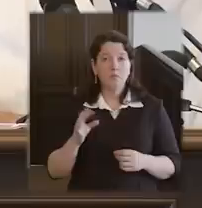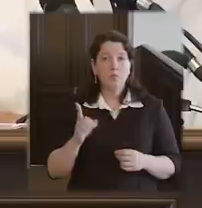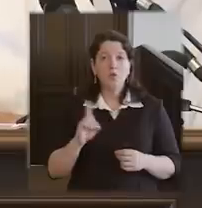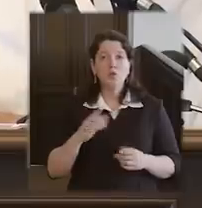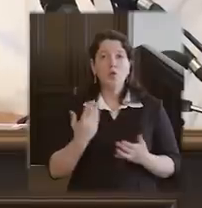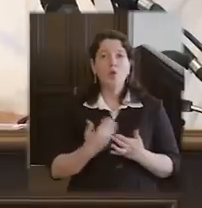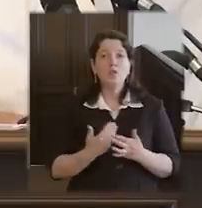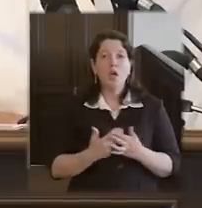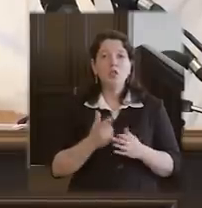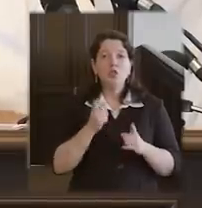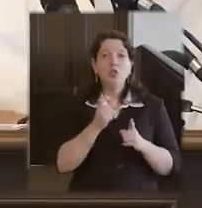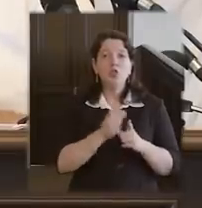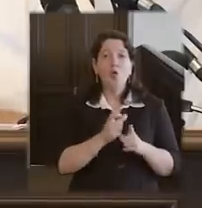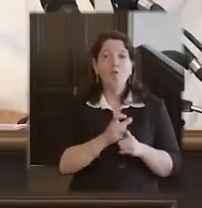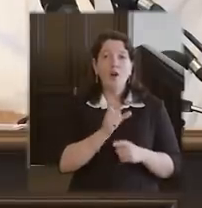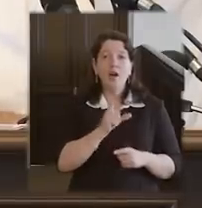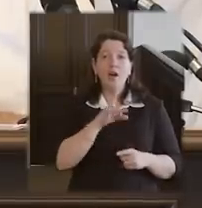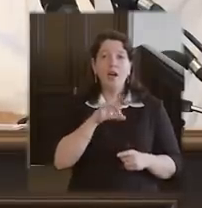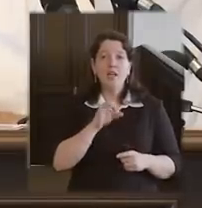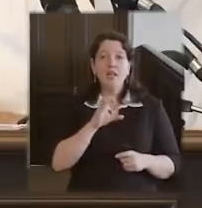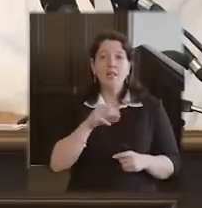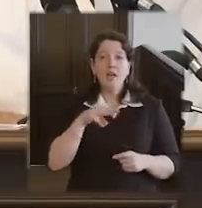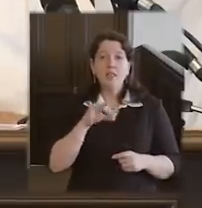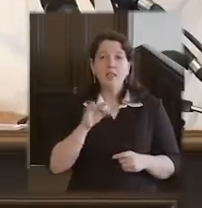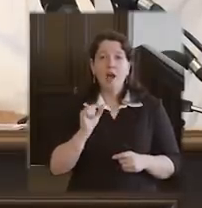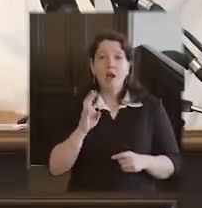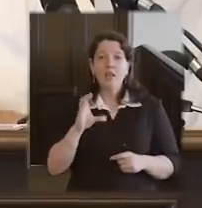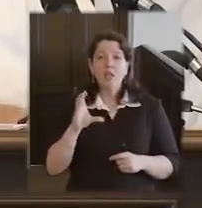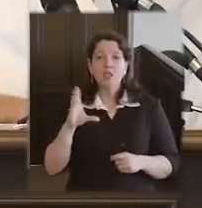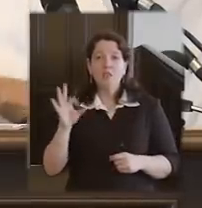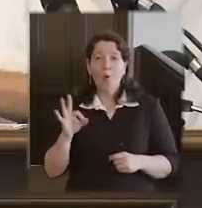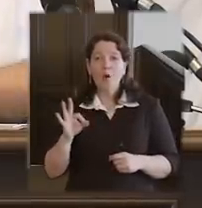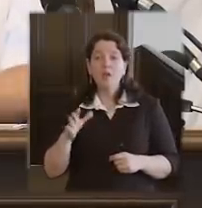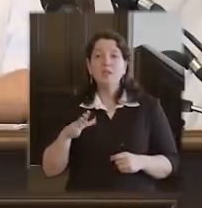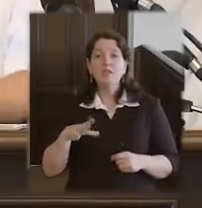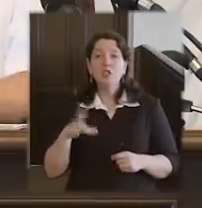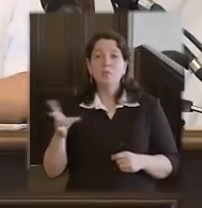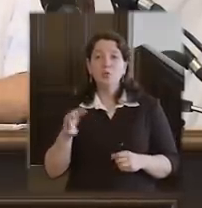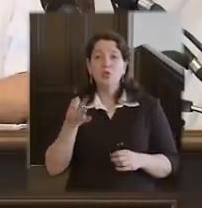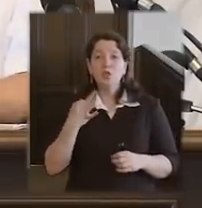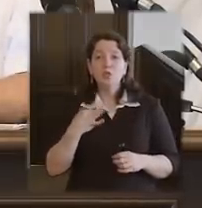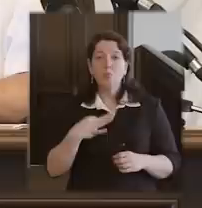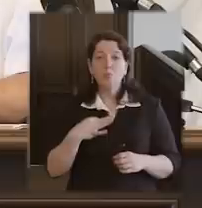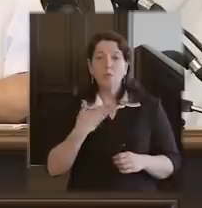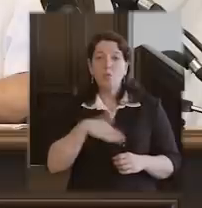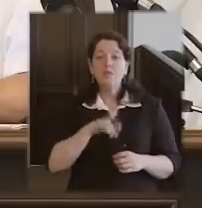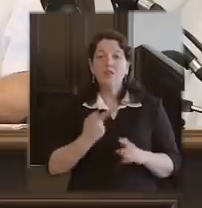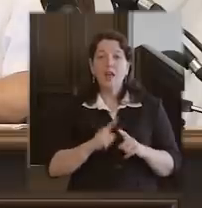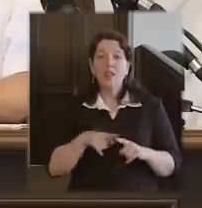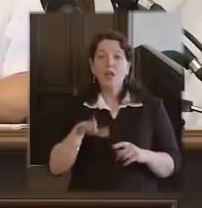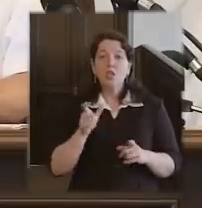то есть что значит христианство? Зачем употреблять это слово общее? Лучше надо сказать